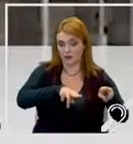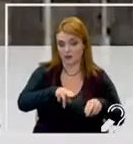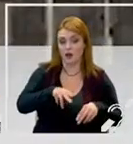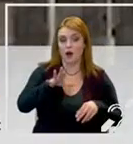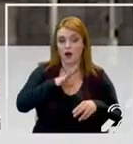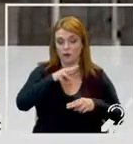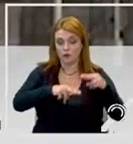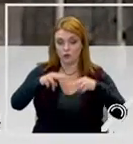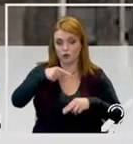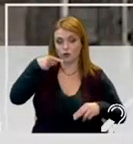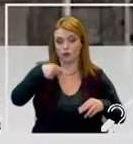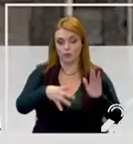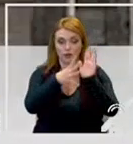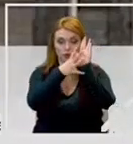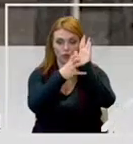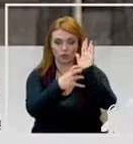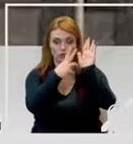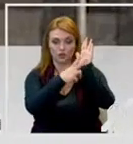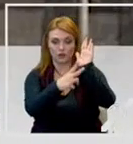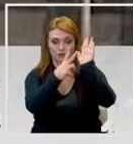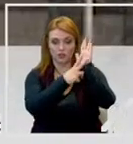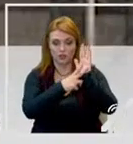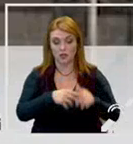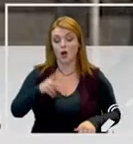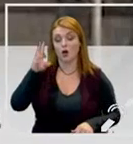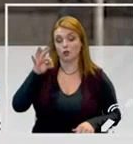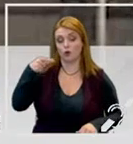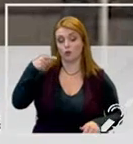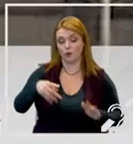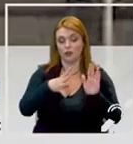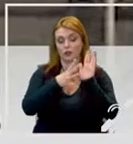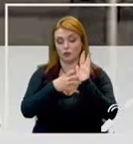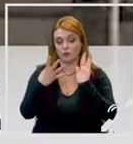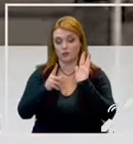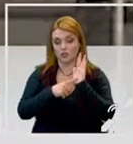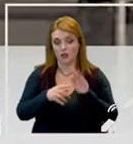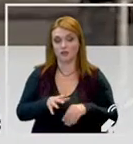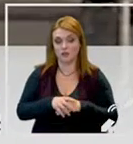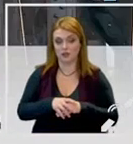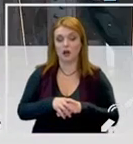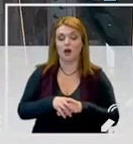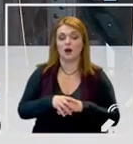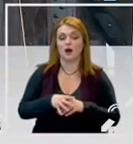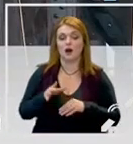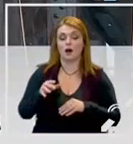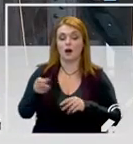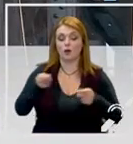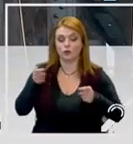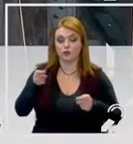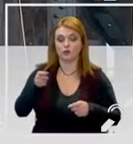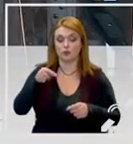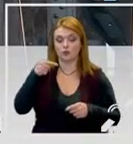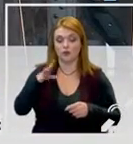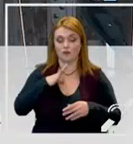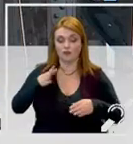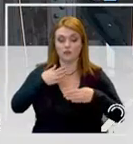anul 1877, dar în 1946 autoritățile basarabene l-au refăcut, după ce a fost distrus în